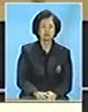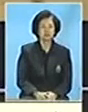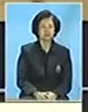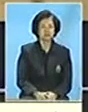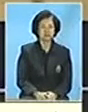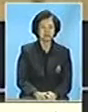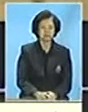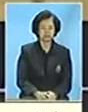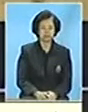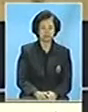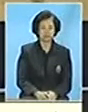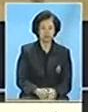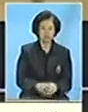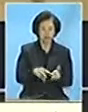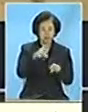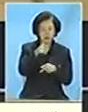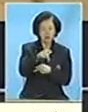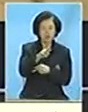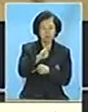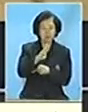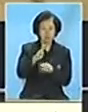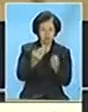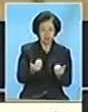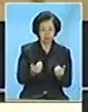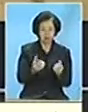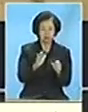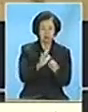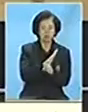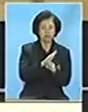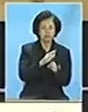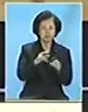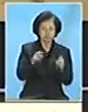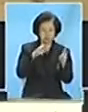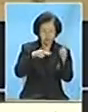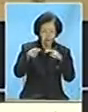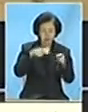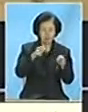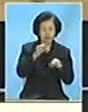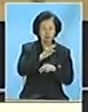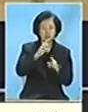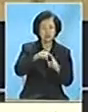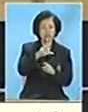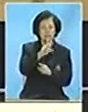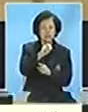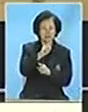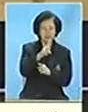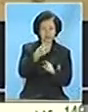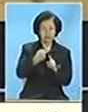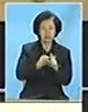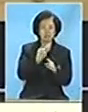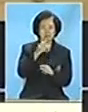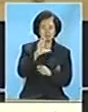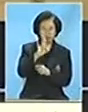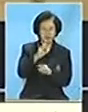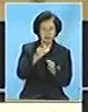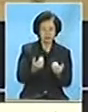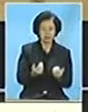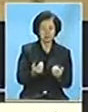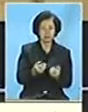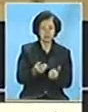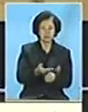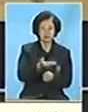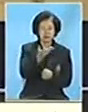ท่านสมาชิกคะร่างพระราชบัญญัติฉบับนี้จะครบกำหนดการพิจารณาในวันที่31สิงหาคม2555ค่ะค่ะเชิ